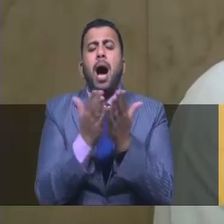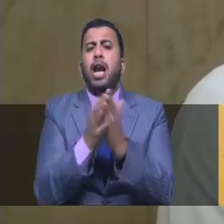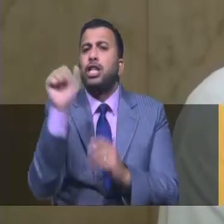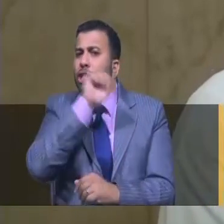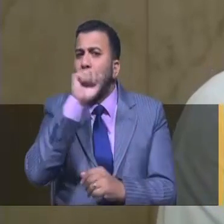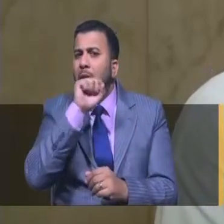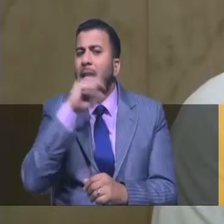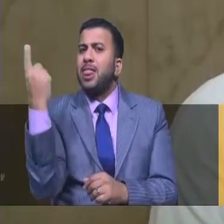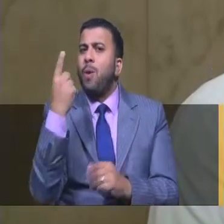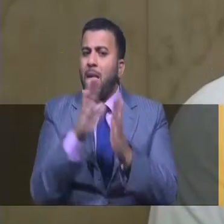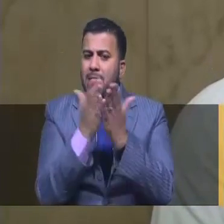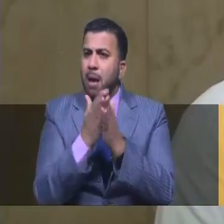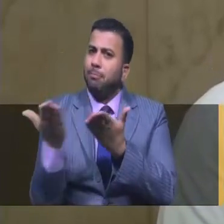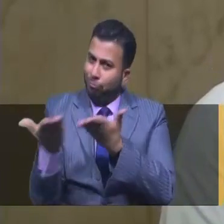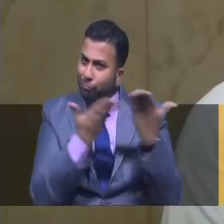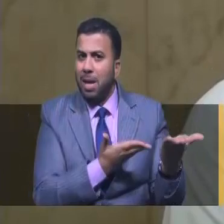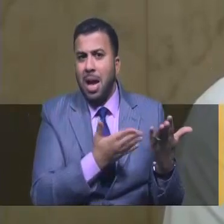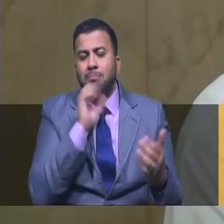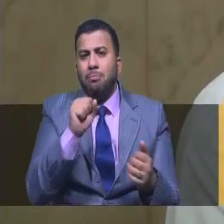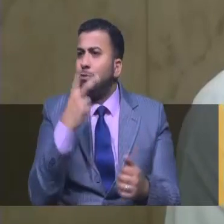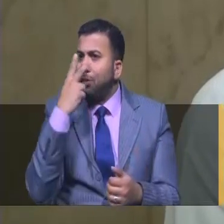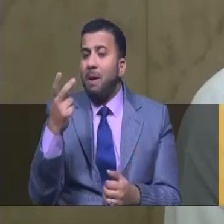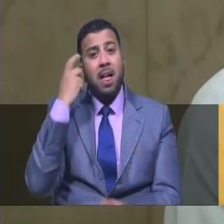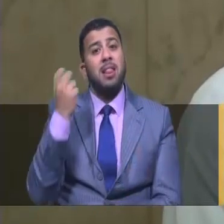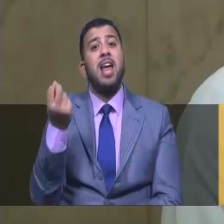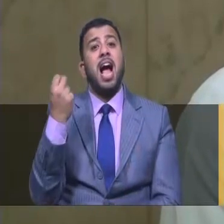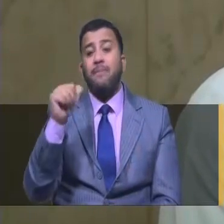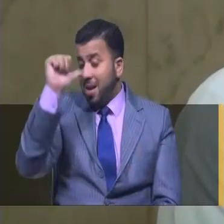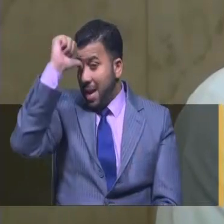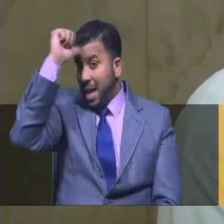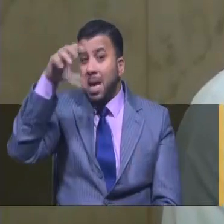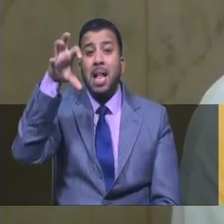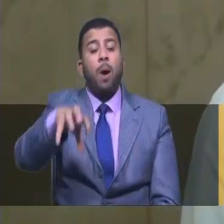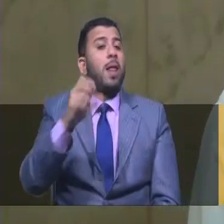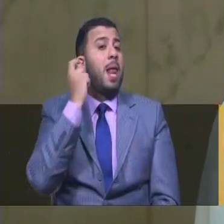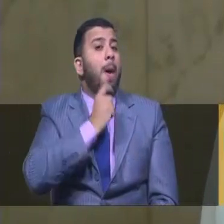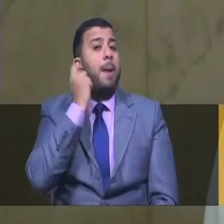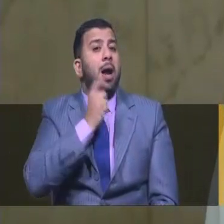للكتاب، ومن خلال تنوع المشهد الثقافي الهندي في دولة الإمارات من